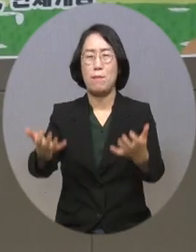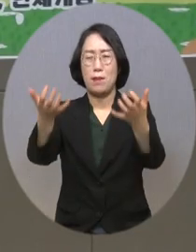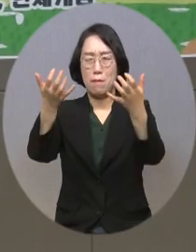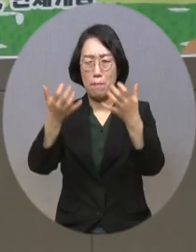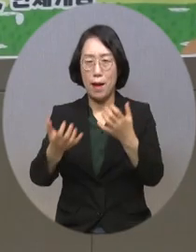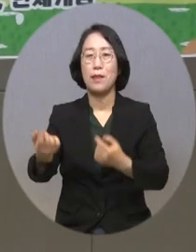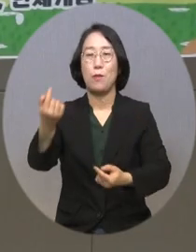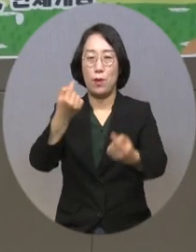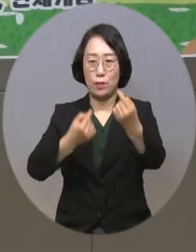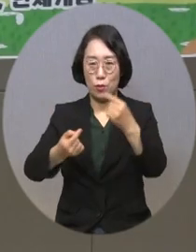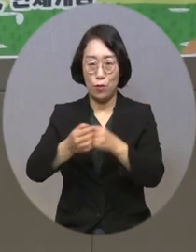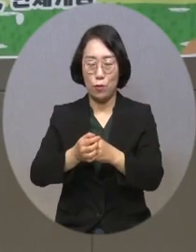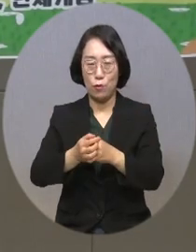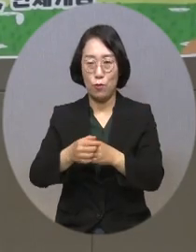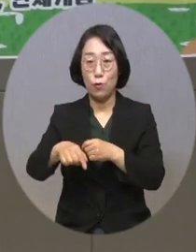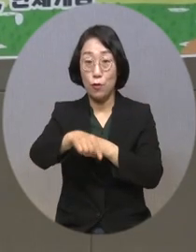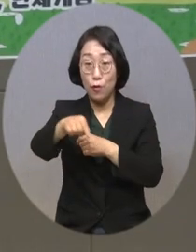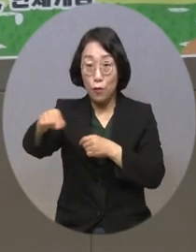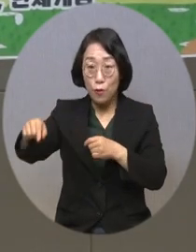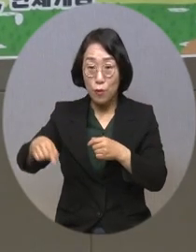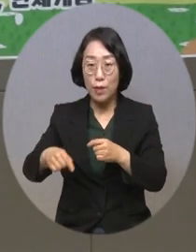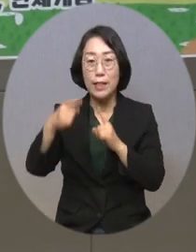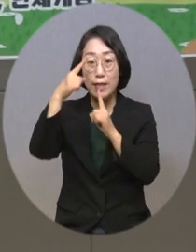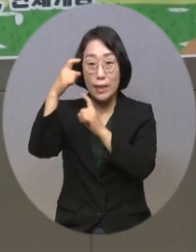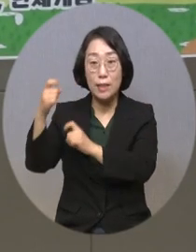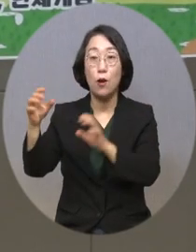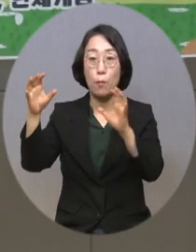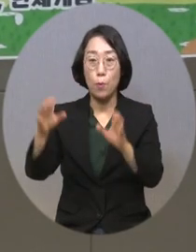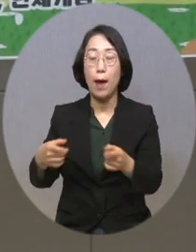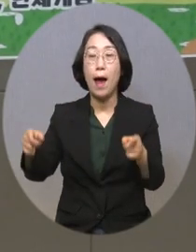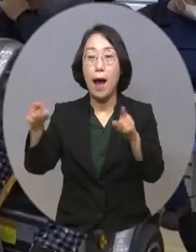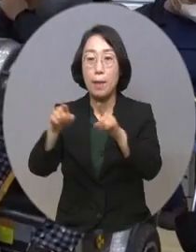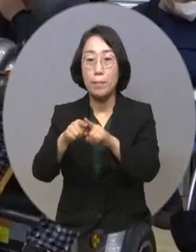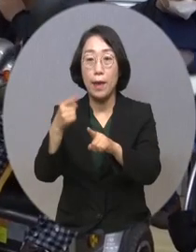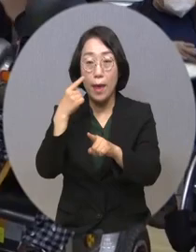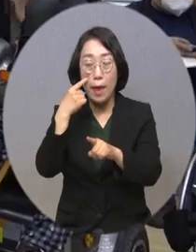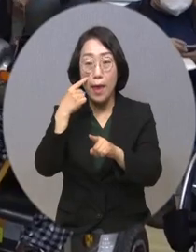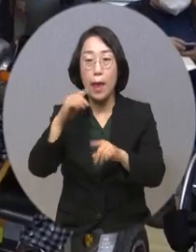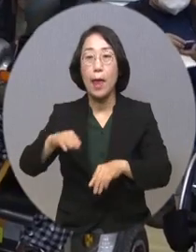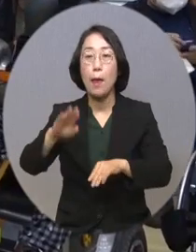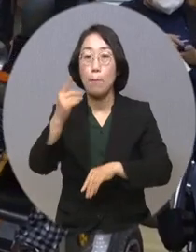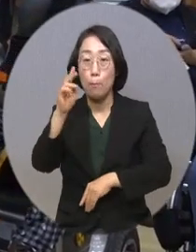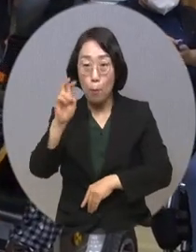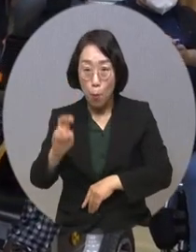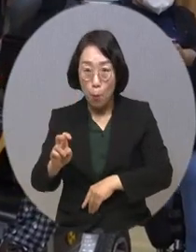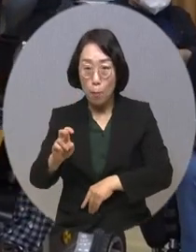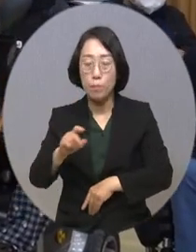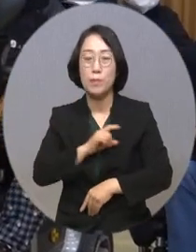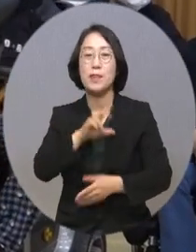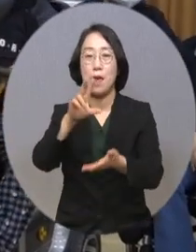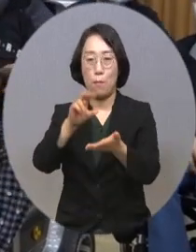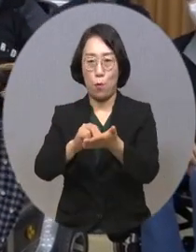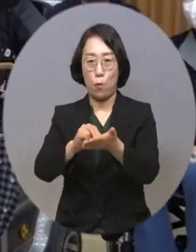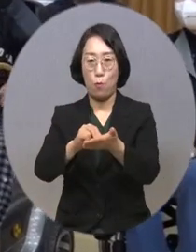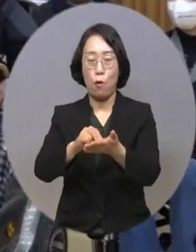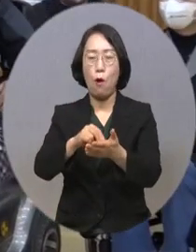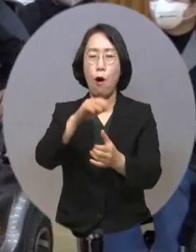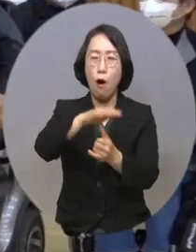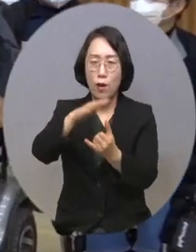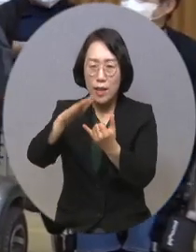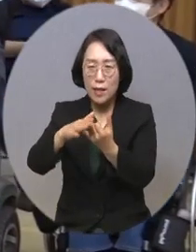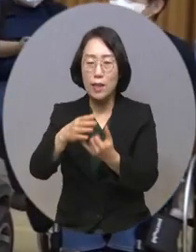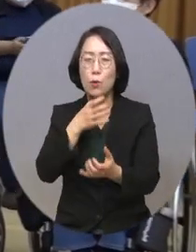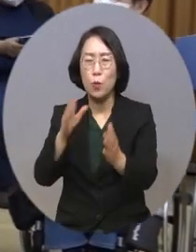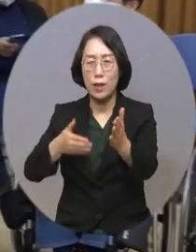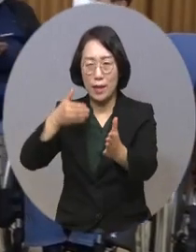사회와 함께하는 장애인의 날 기념 행사 함께 해봄을 시작합니다. 복지관을 이용하는 어린이에서 노인까지